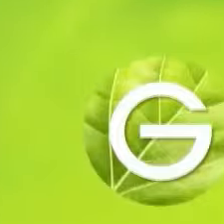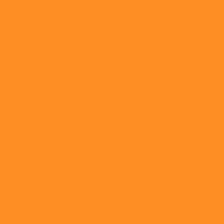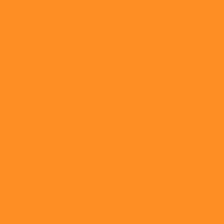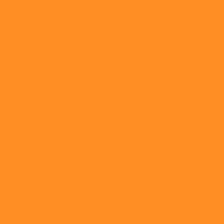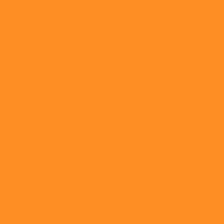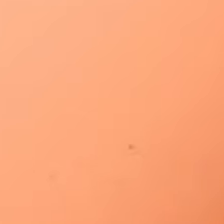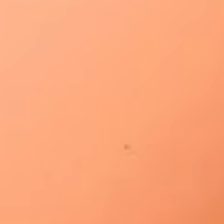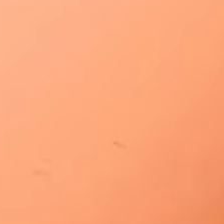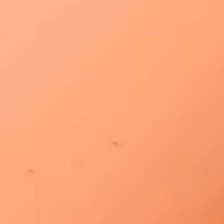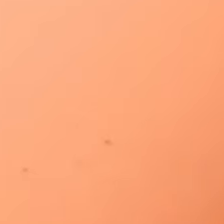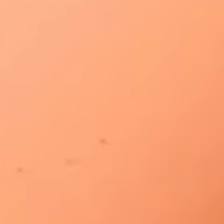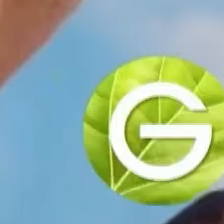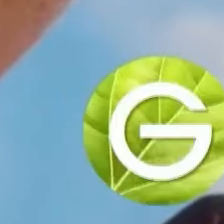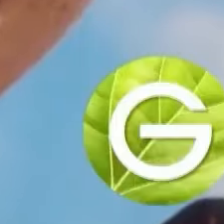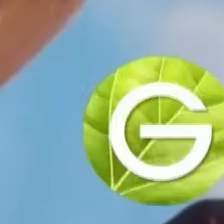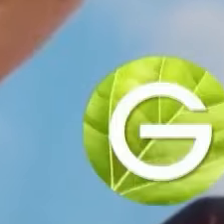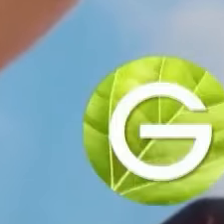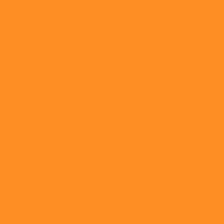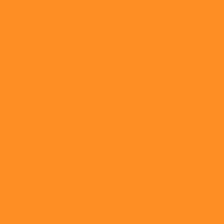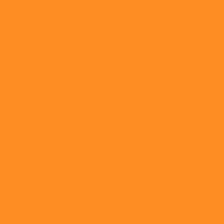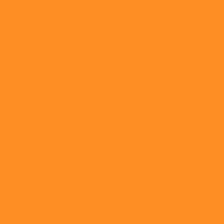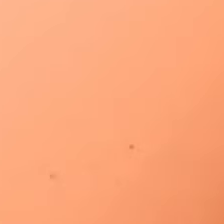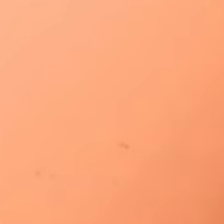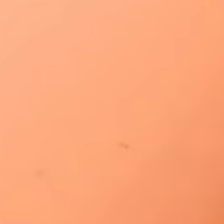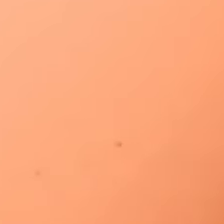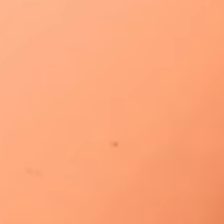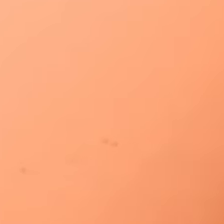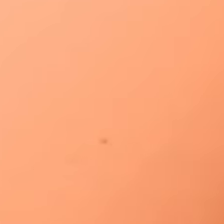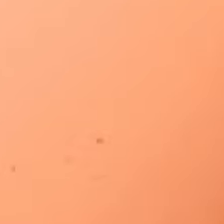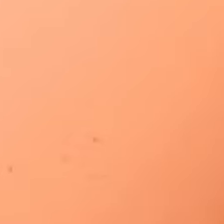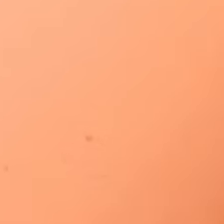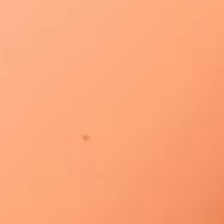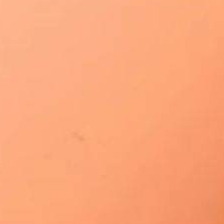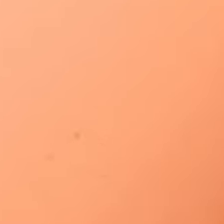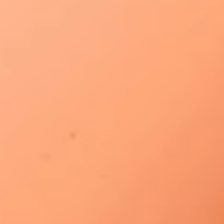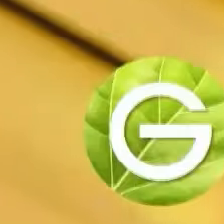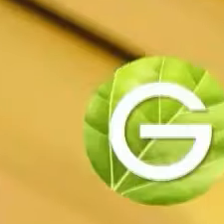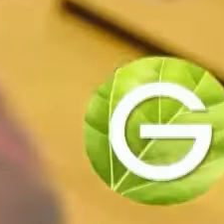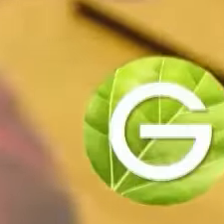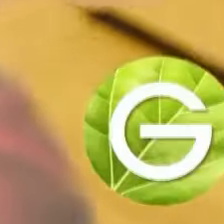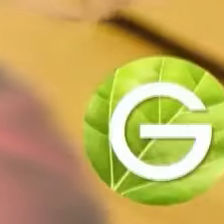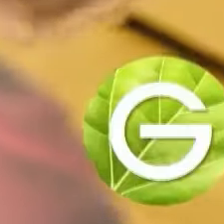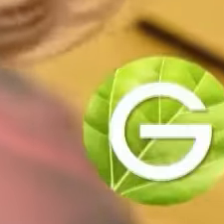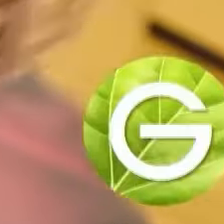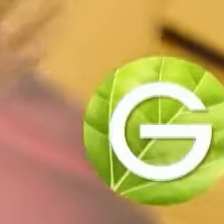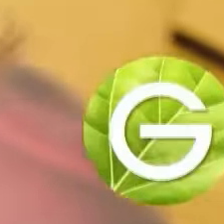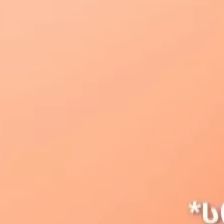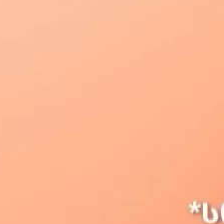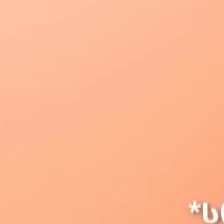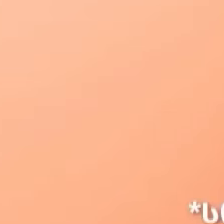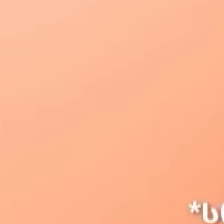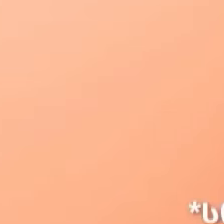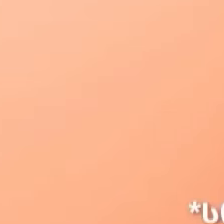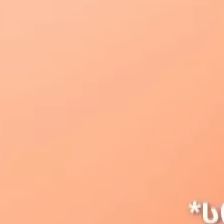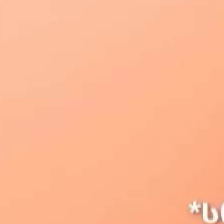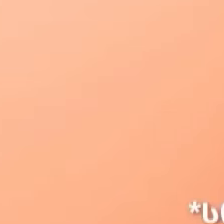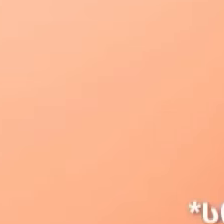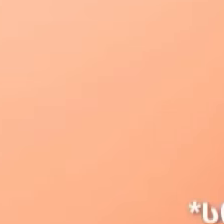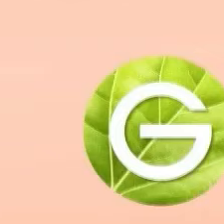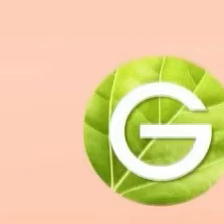მცენარეული კერატინით. პირველი ნაბიჯი: შამპუნი აძლიერებს. მეორე ნაბიჯი: ბალზამი აღადგენს დაზიანებულ თმას.